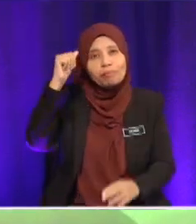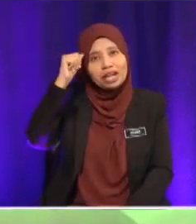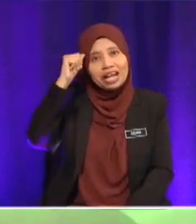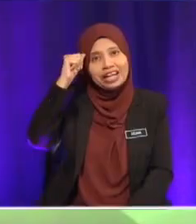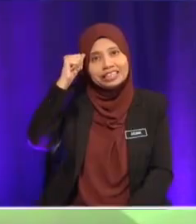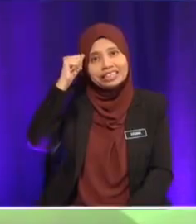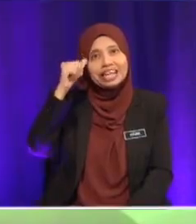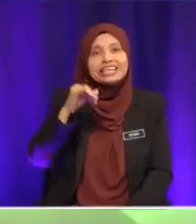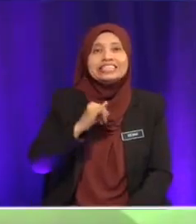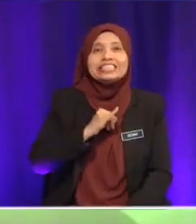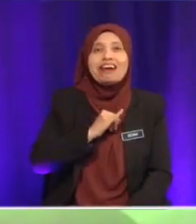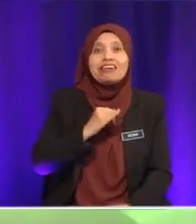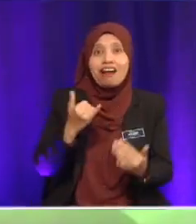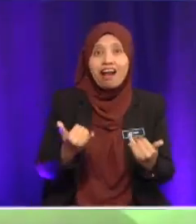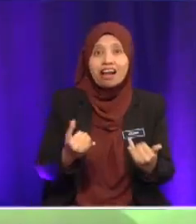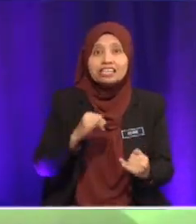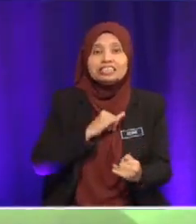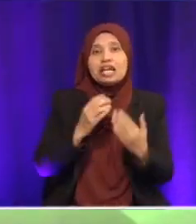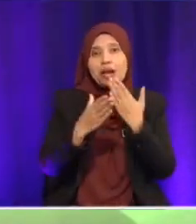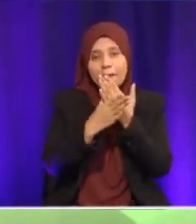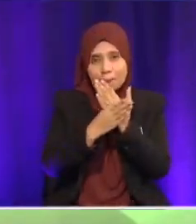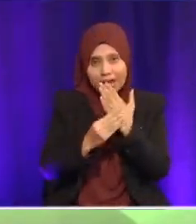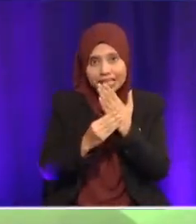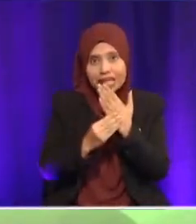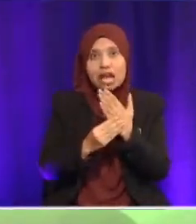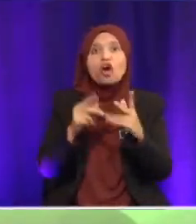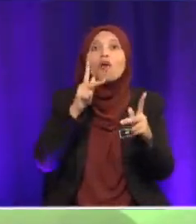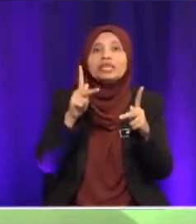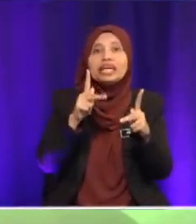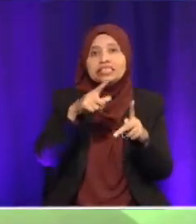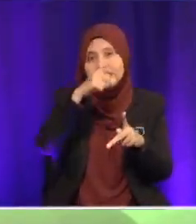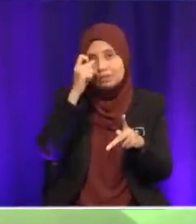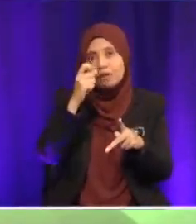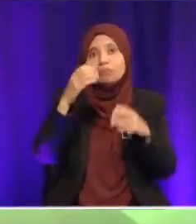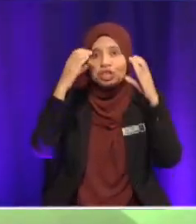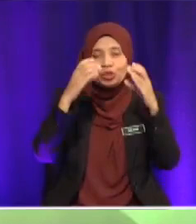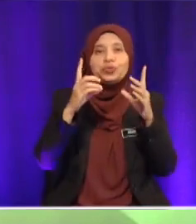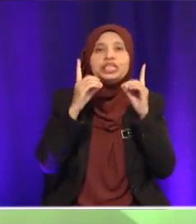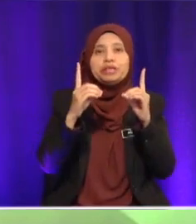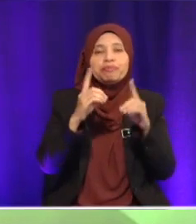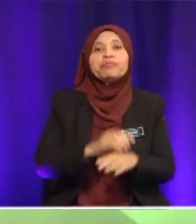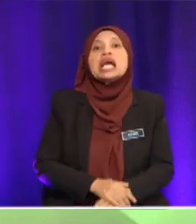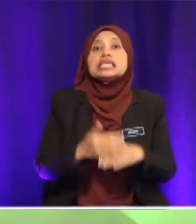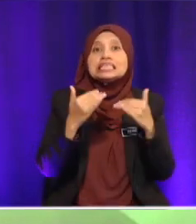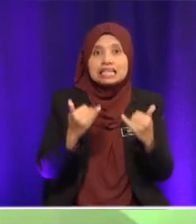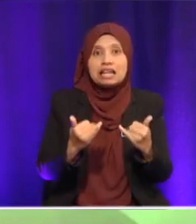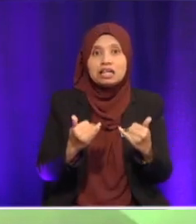berkomunikasi sekalipun hasil daripada Didik ikan cupang di sekolah saya dulu terima kasih Yesus yang